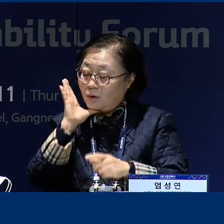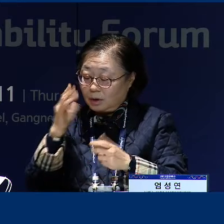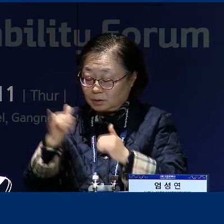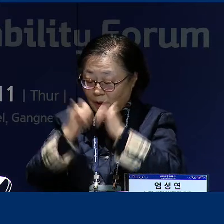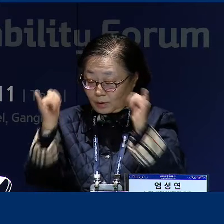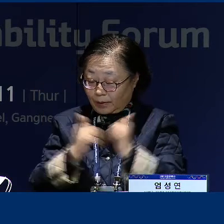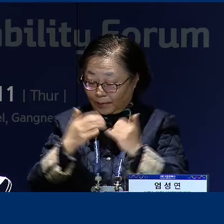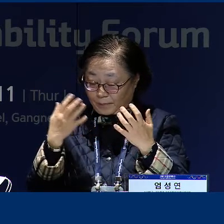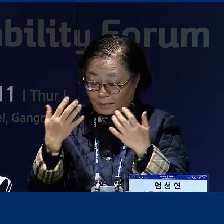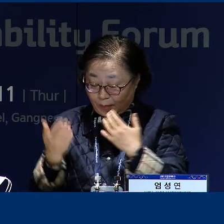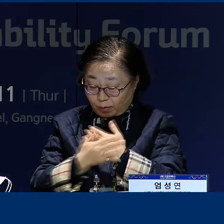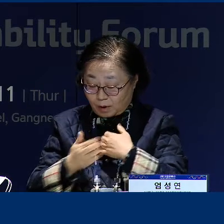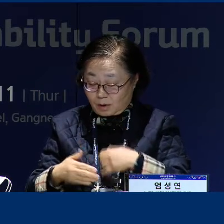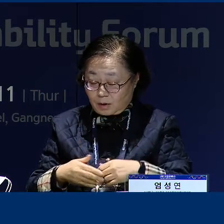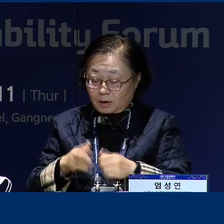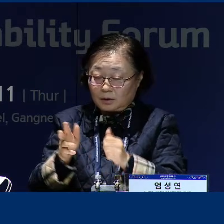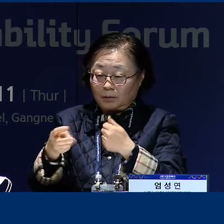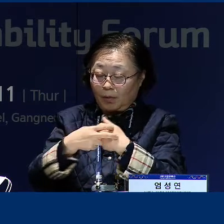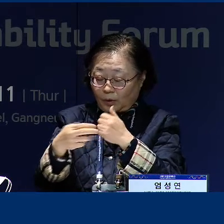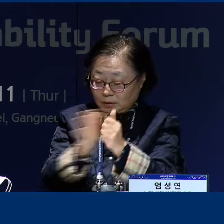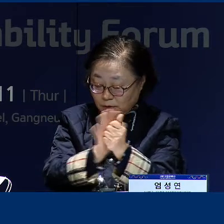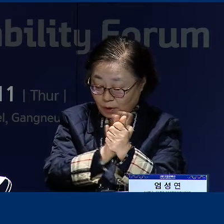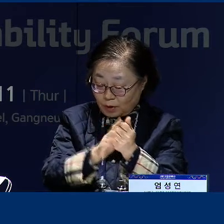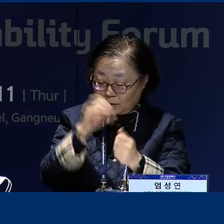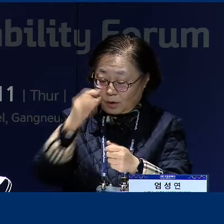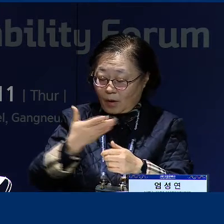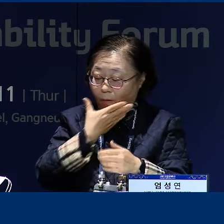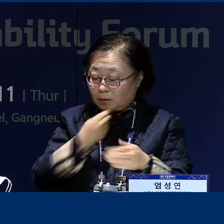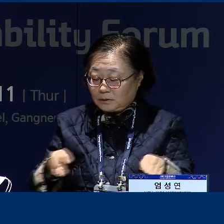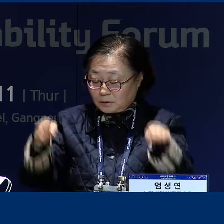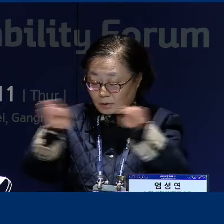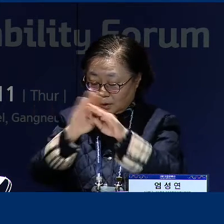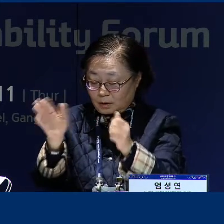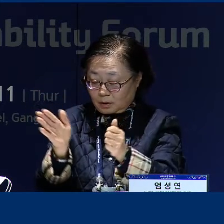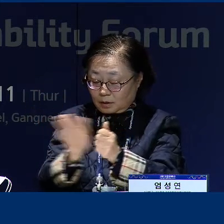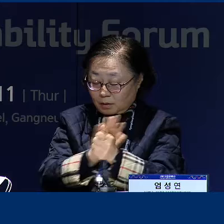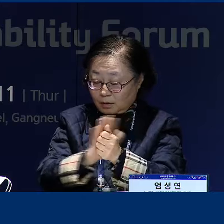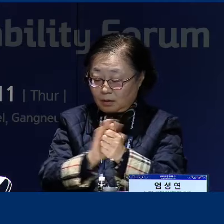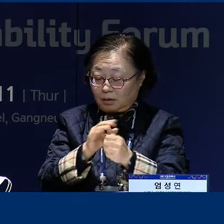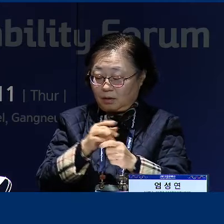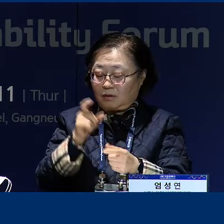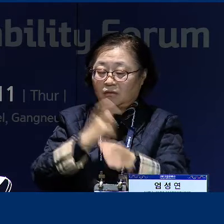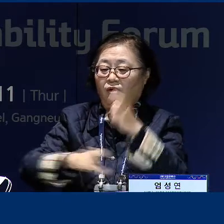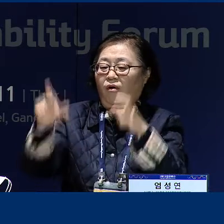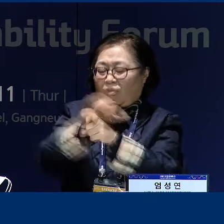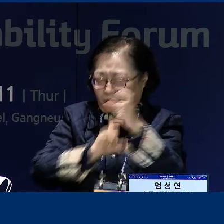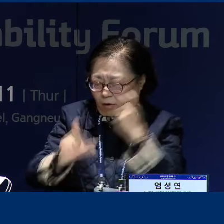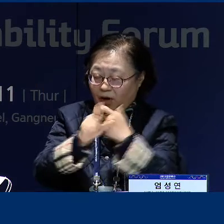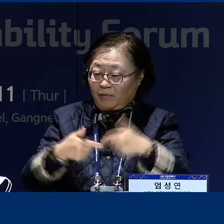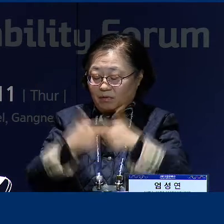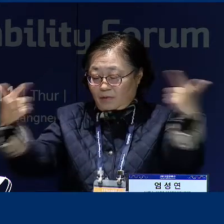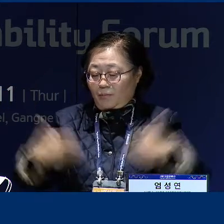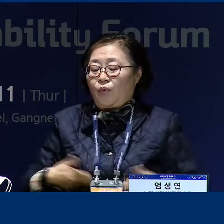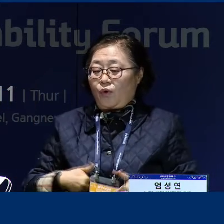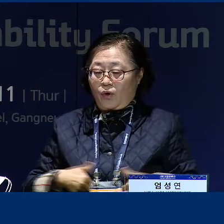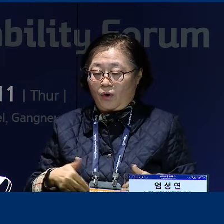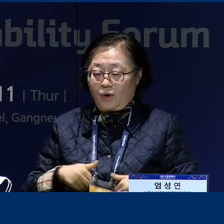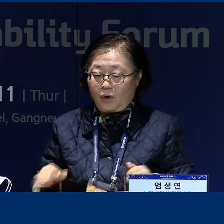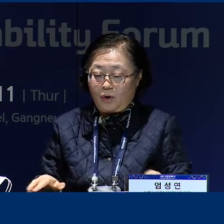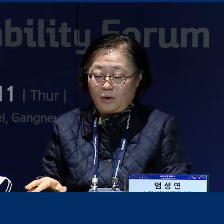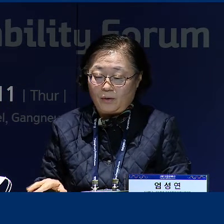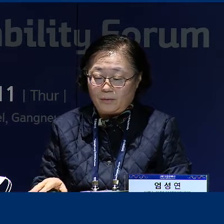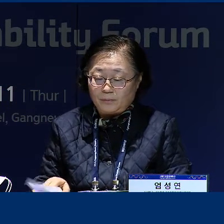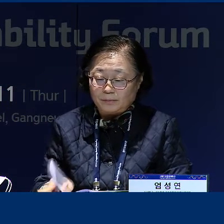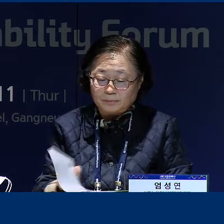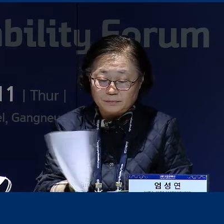특히 초고령 사회에 진입한 강원도에서 의료, 복지시설이 보다 더 확충되어야 할 필요성이